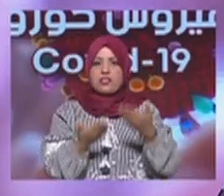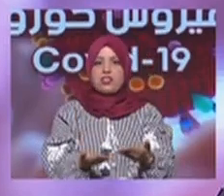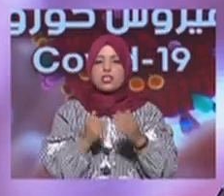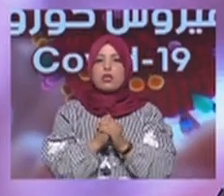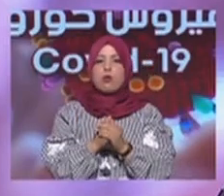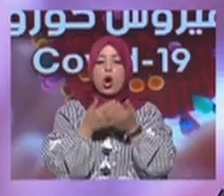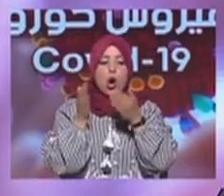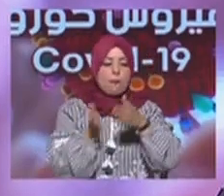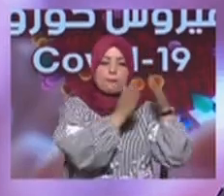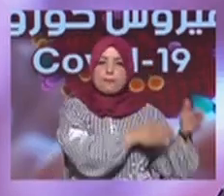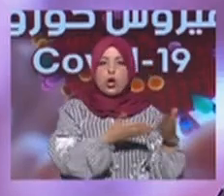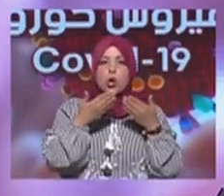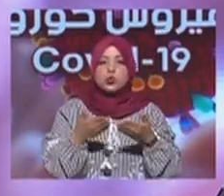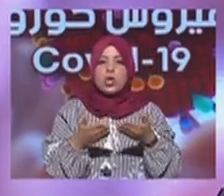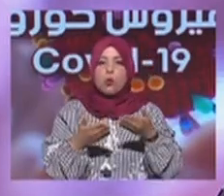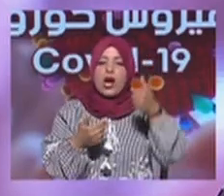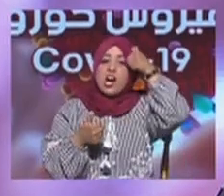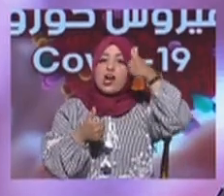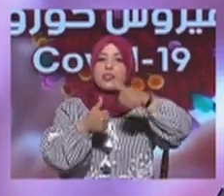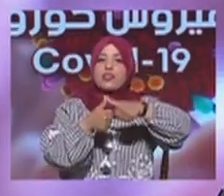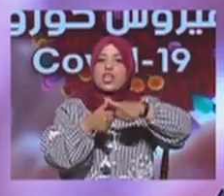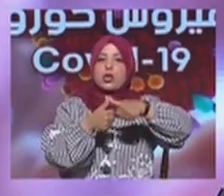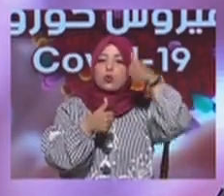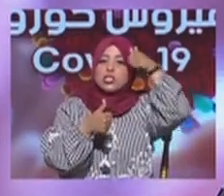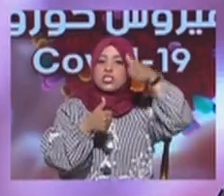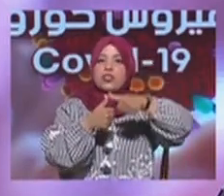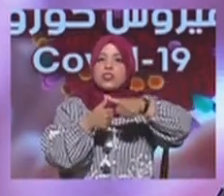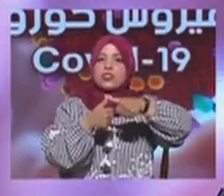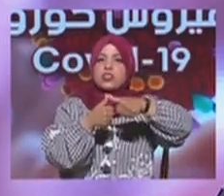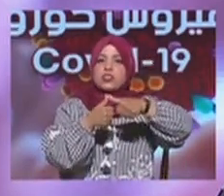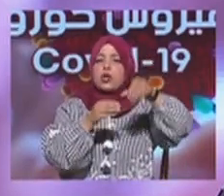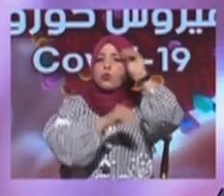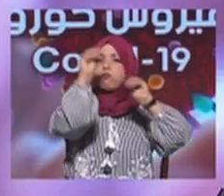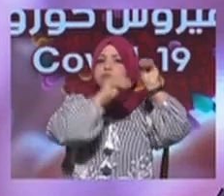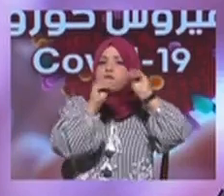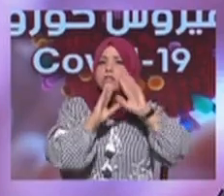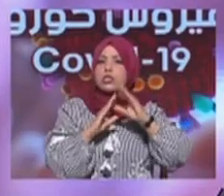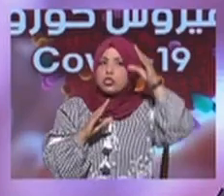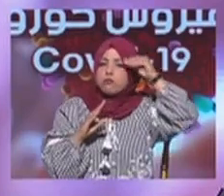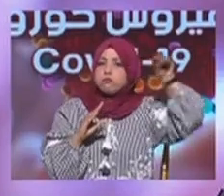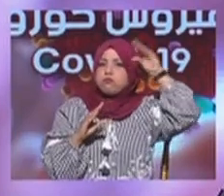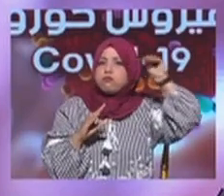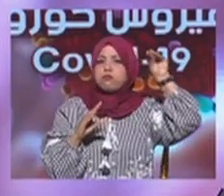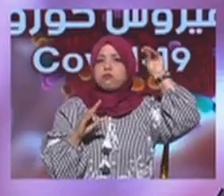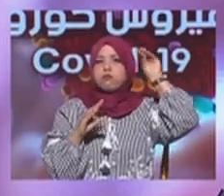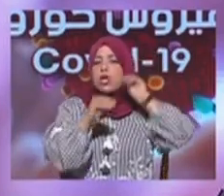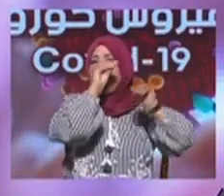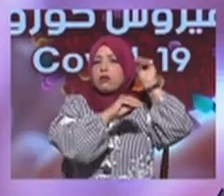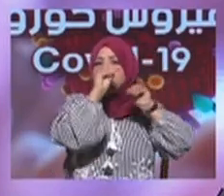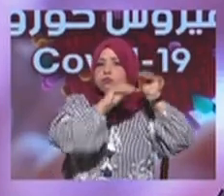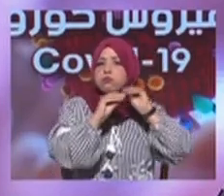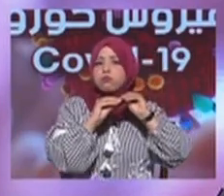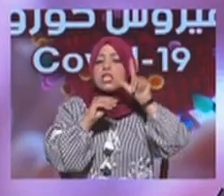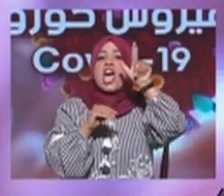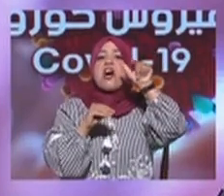أنه الكفاءات الإنسانية والتجارب والخبرات التونسية موجودة في العالم أجمع إن شاء